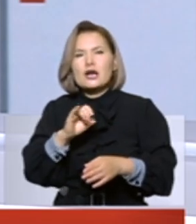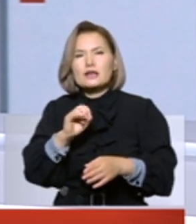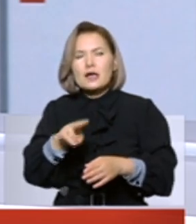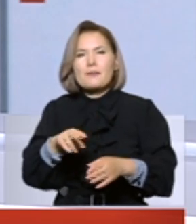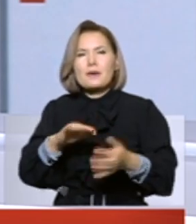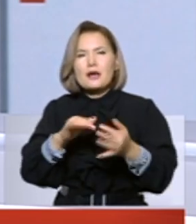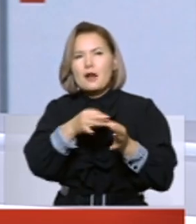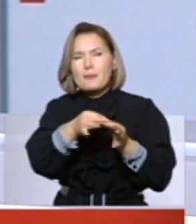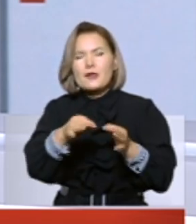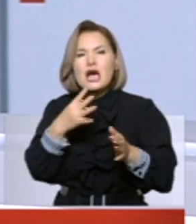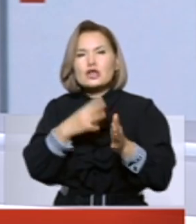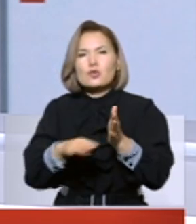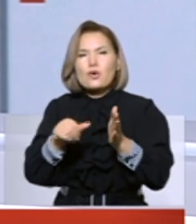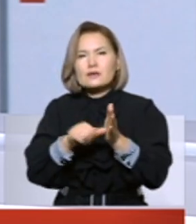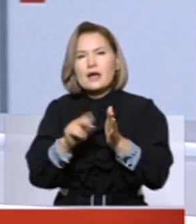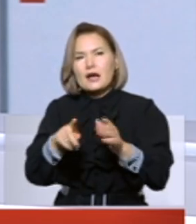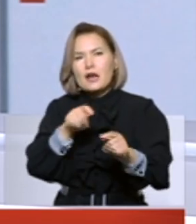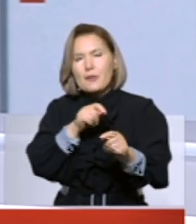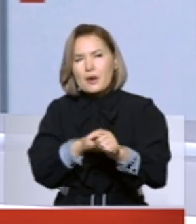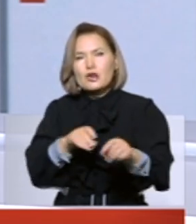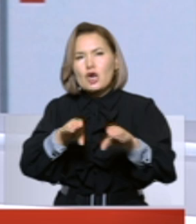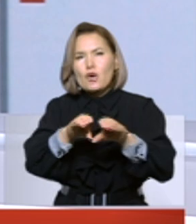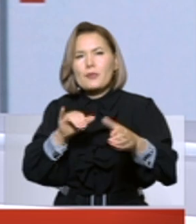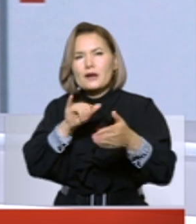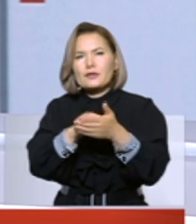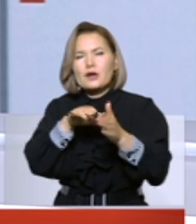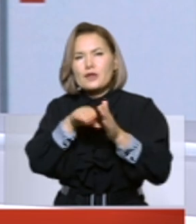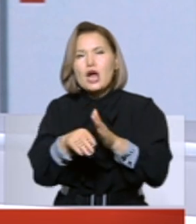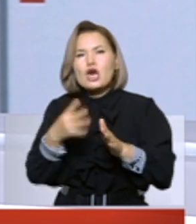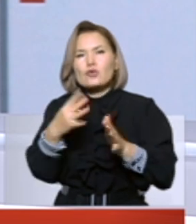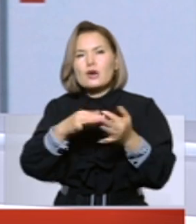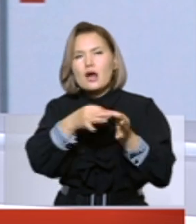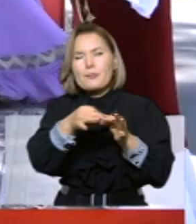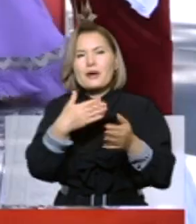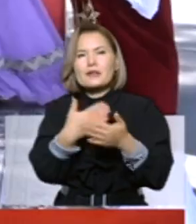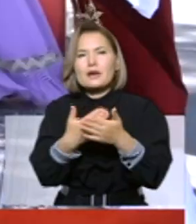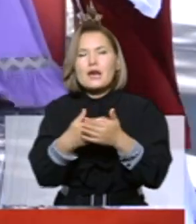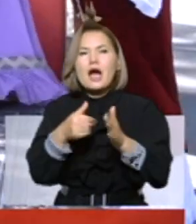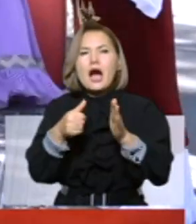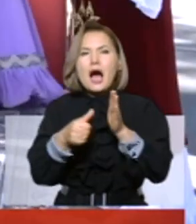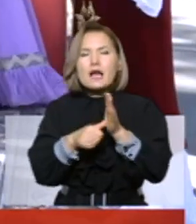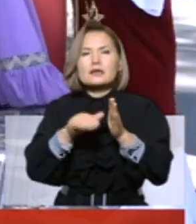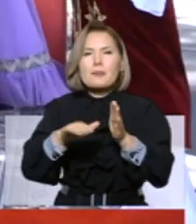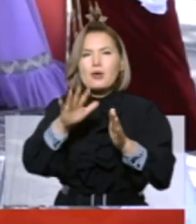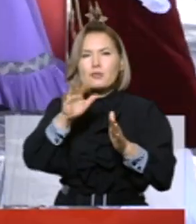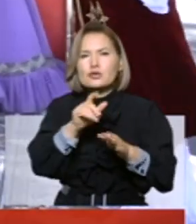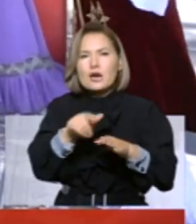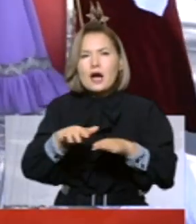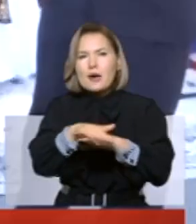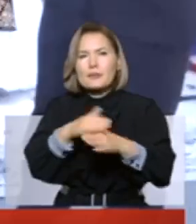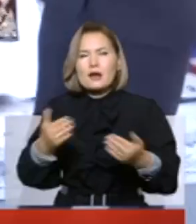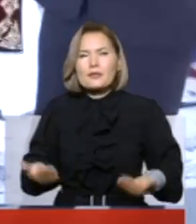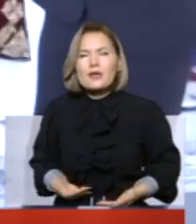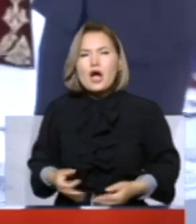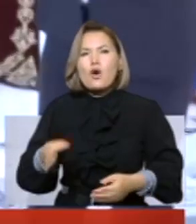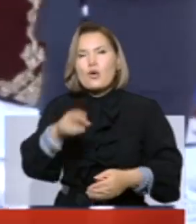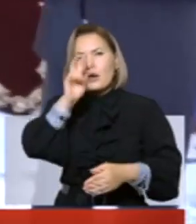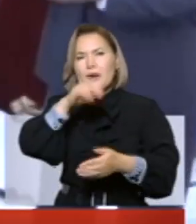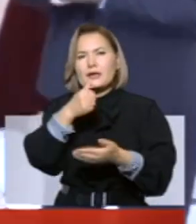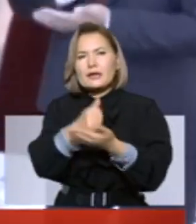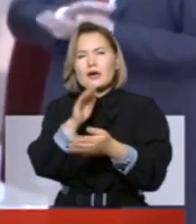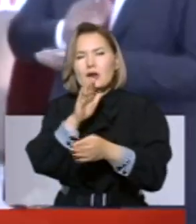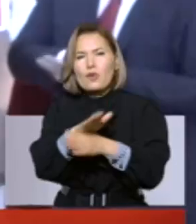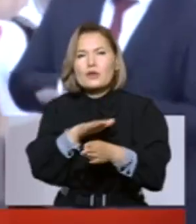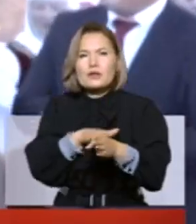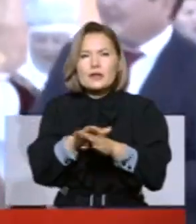елді мекендеріне 96 шақырым құбыр тартылды. 4 ауылда шамамен 6,5 мың тұрғын бар. Облыста мемлекет басшысының